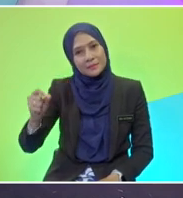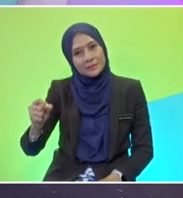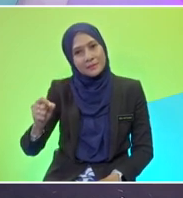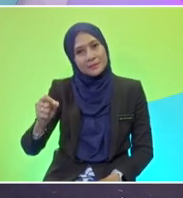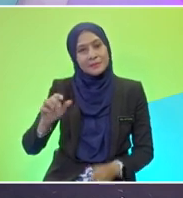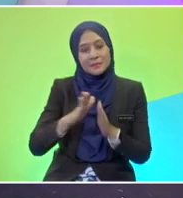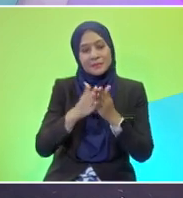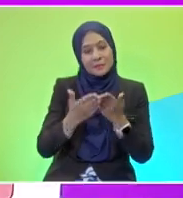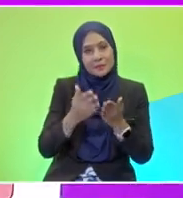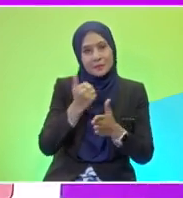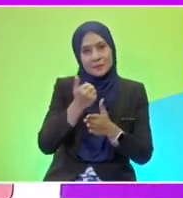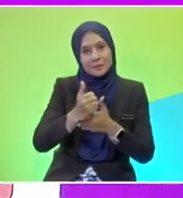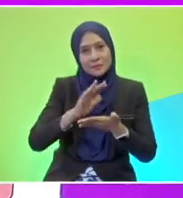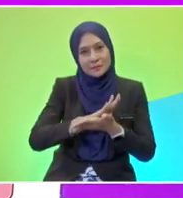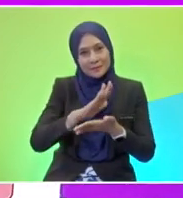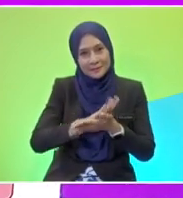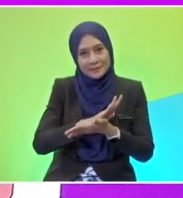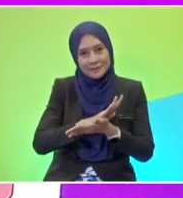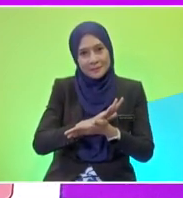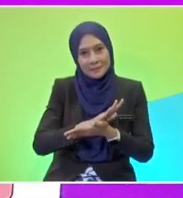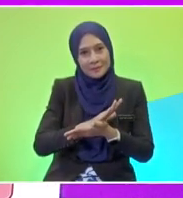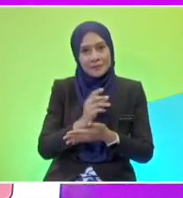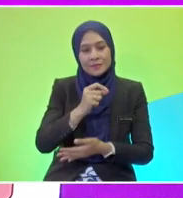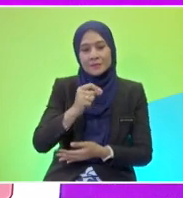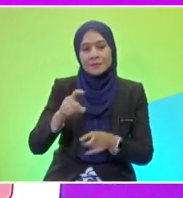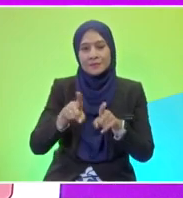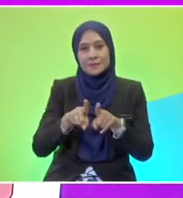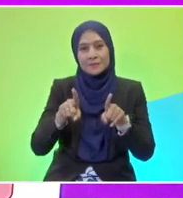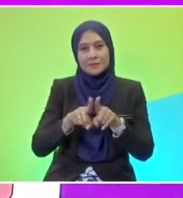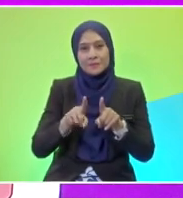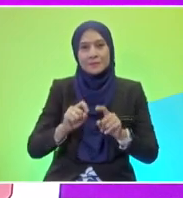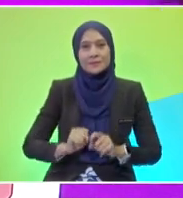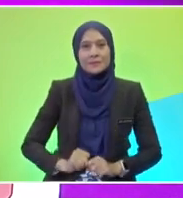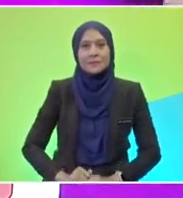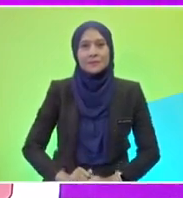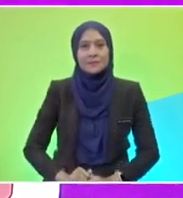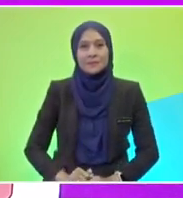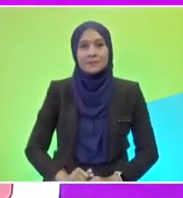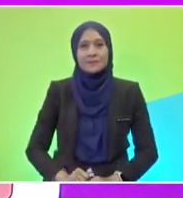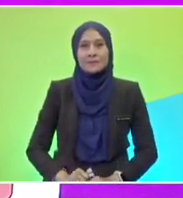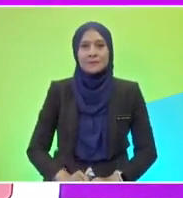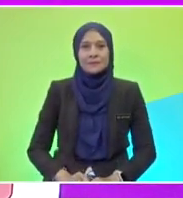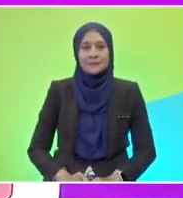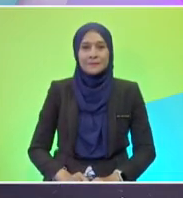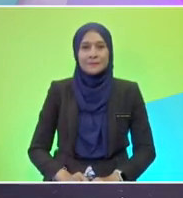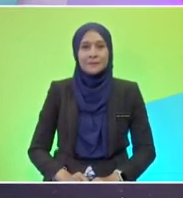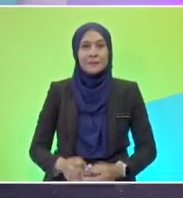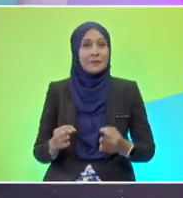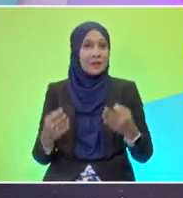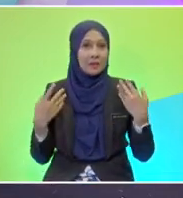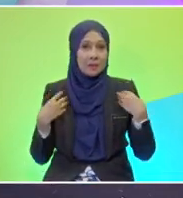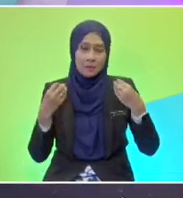contohnya saya beli apple ataupun cikgu beli apple, lepas tu ada orang ambil semua apple cikgu. Apa jawapan dia? Bagi yang tinggal